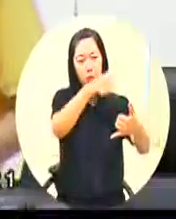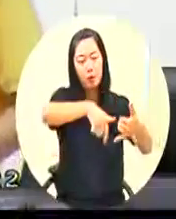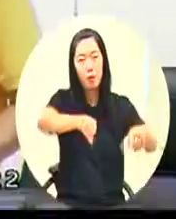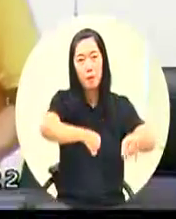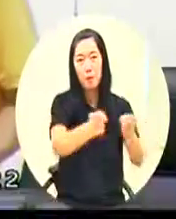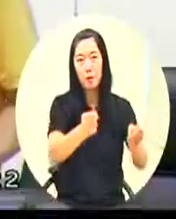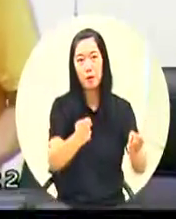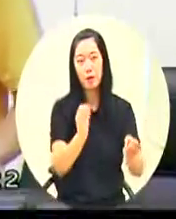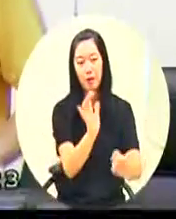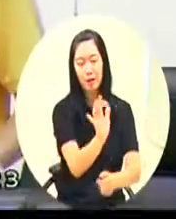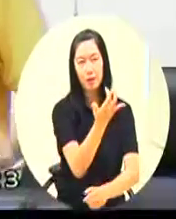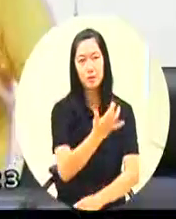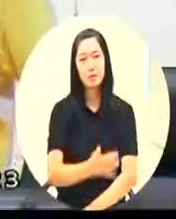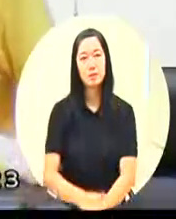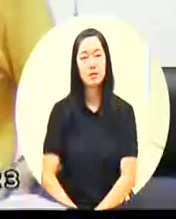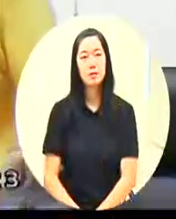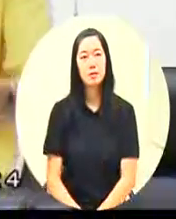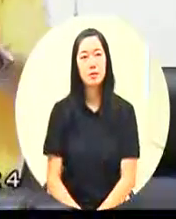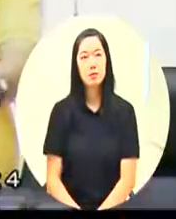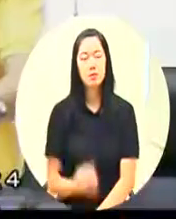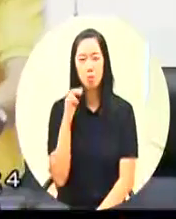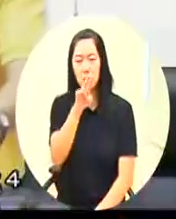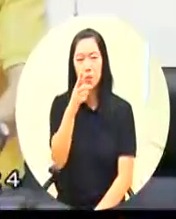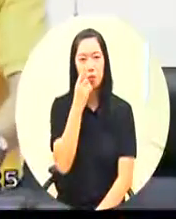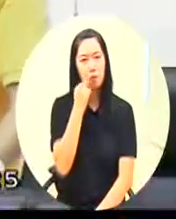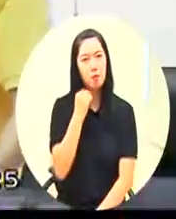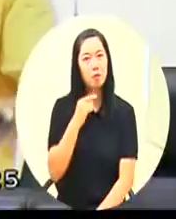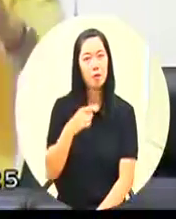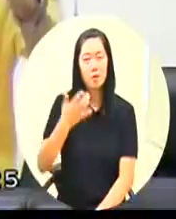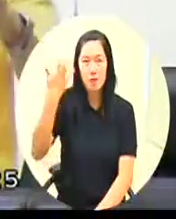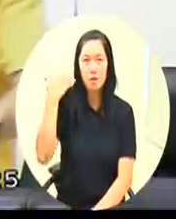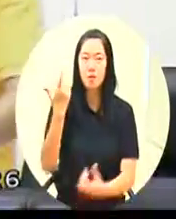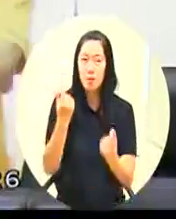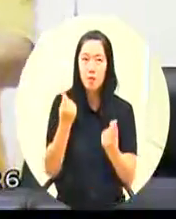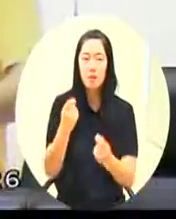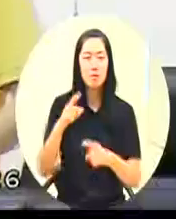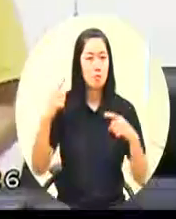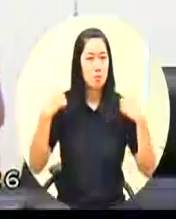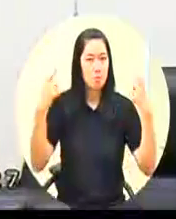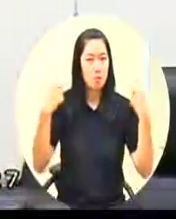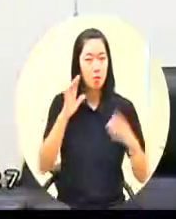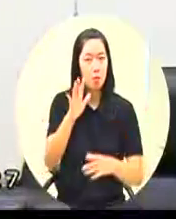的很麻烦，看得很心酸。而且不止这一次，三